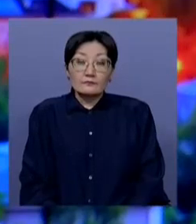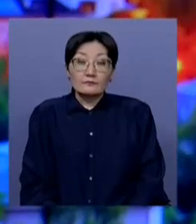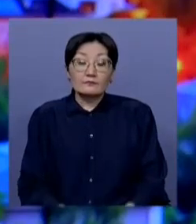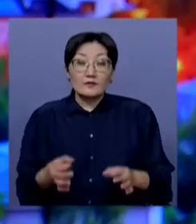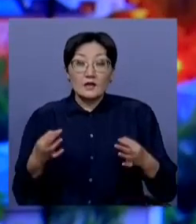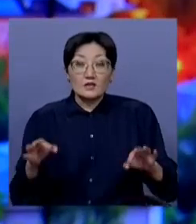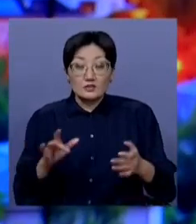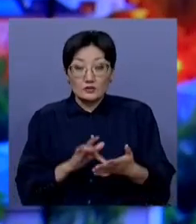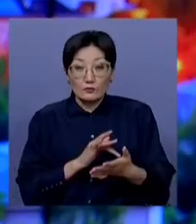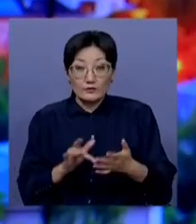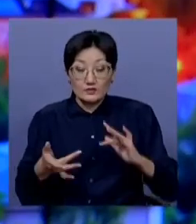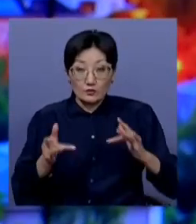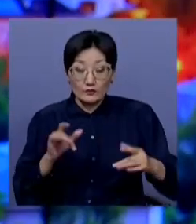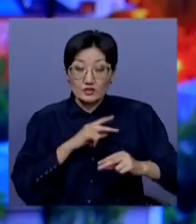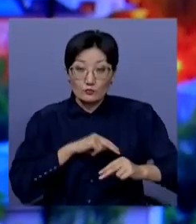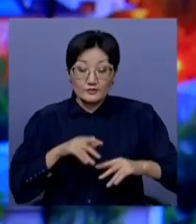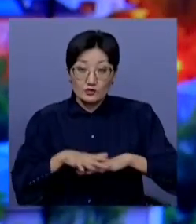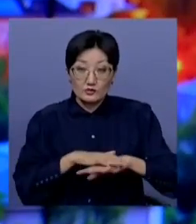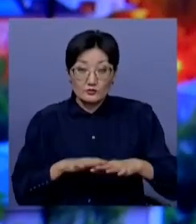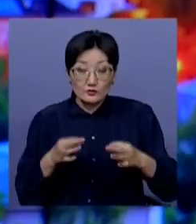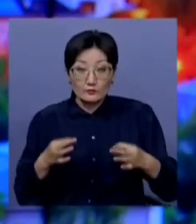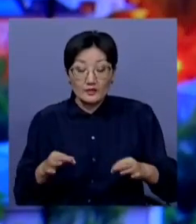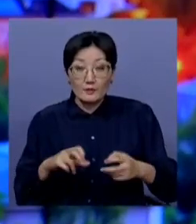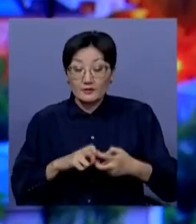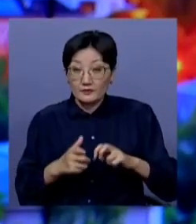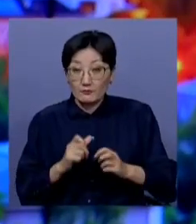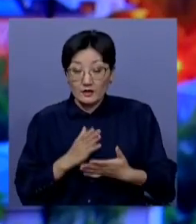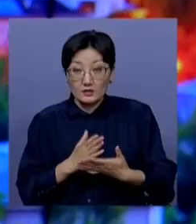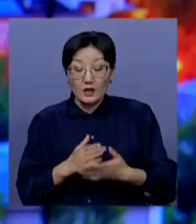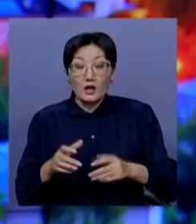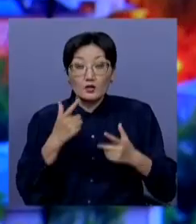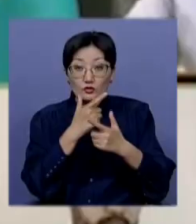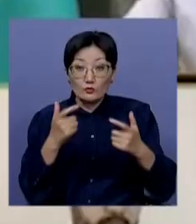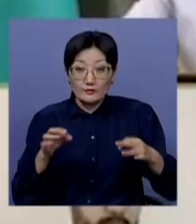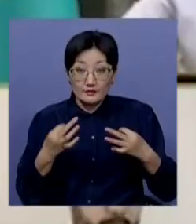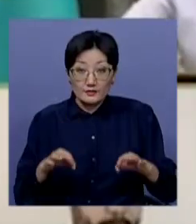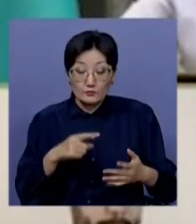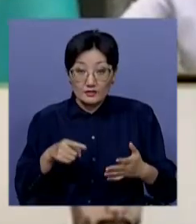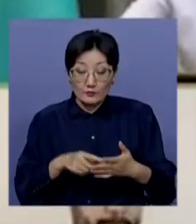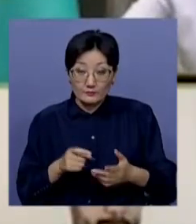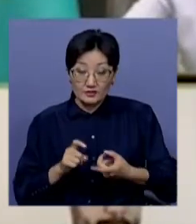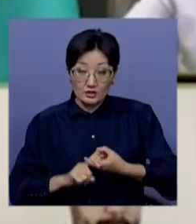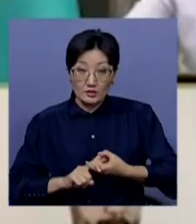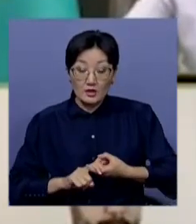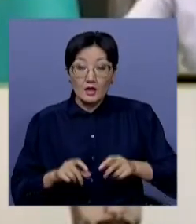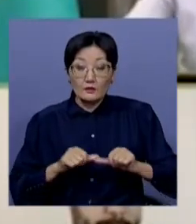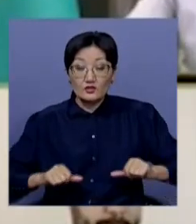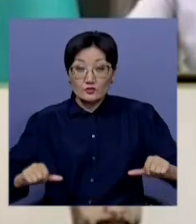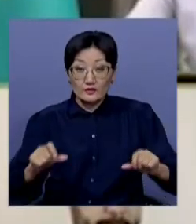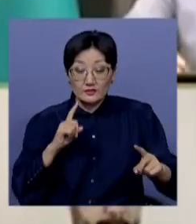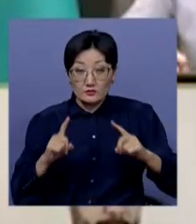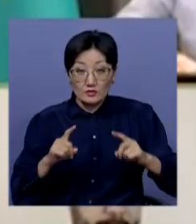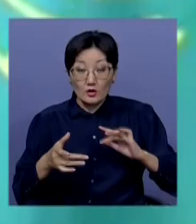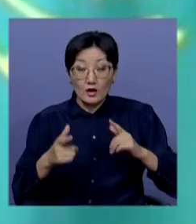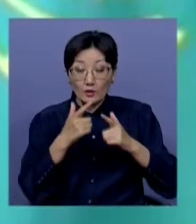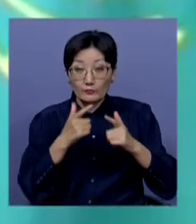Ашық бюджеттер порталының жұмысын халыққа жеткізуде кемшілік бар. Бүгін ақпаратқа қол жеткізу мәселелер жөндегі комиссияның отырысында